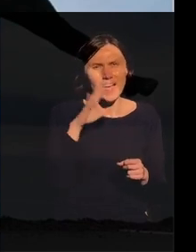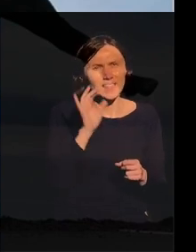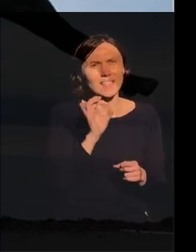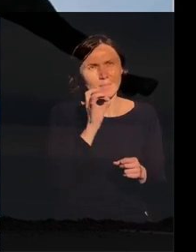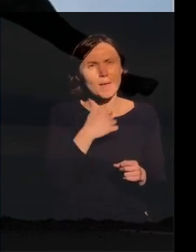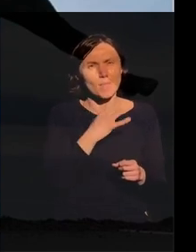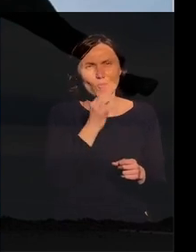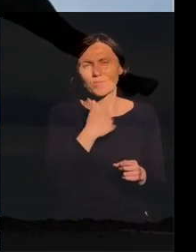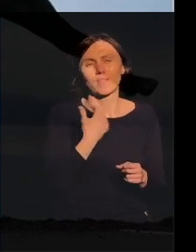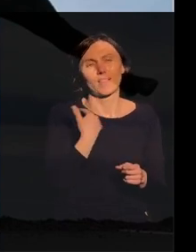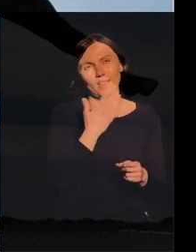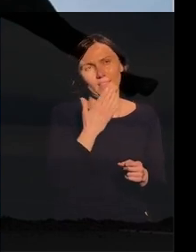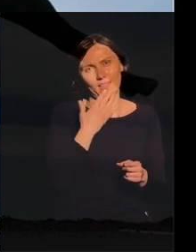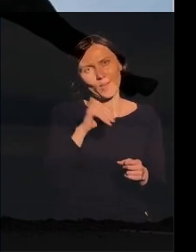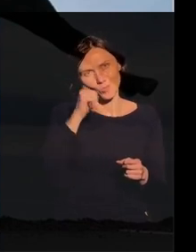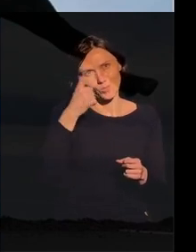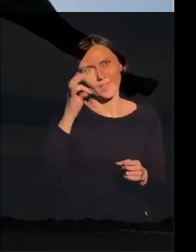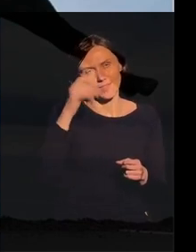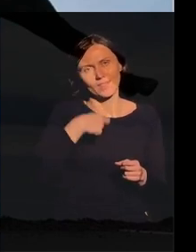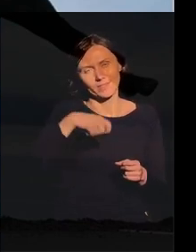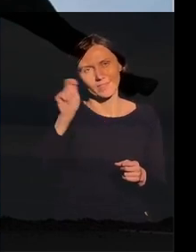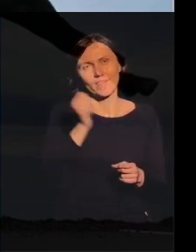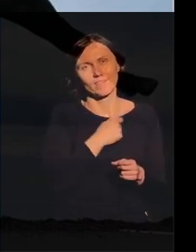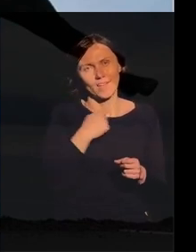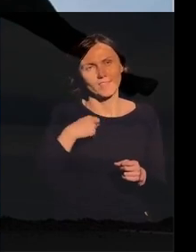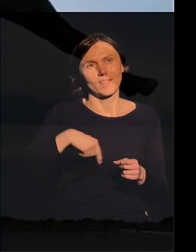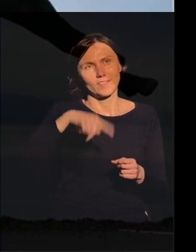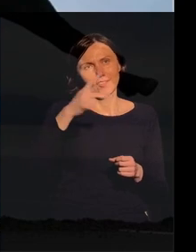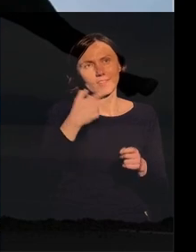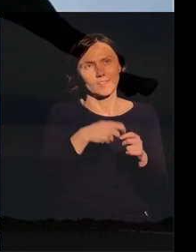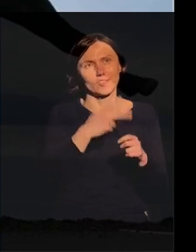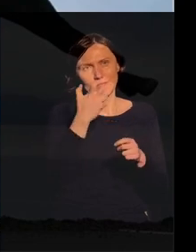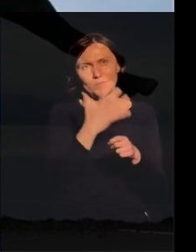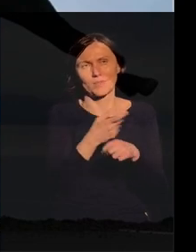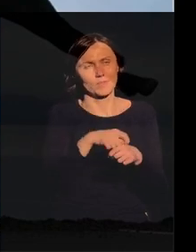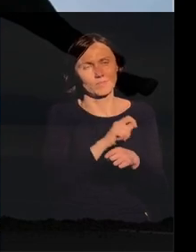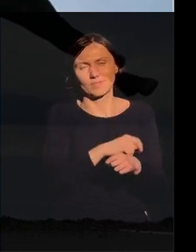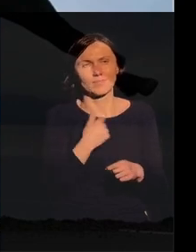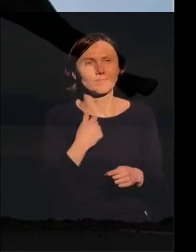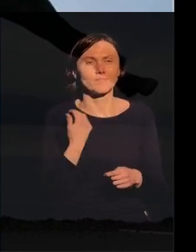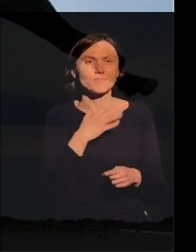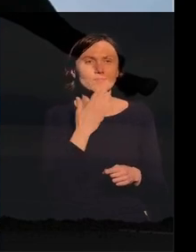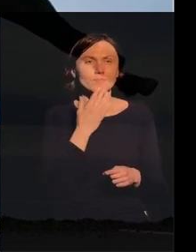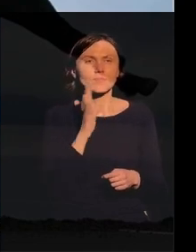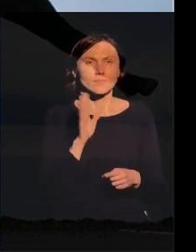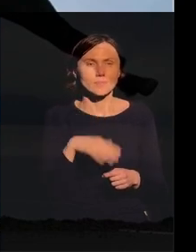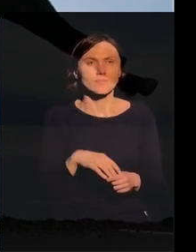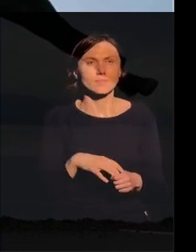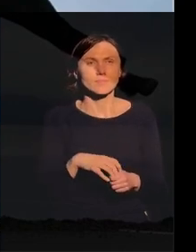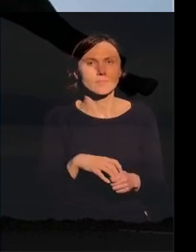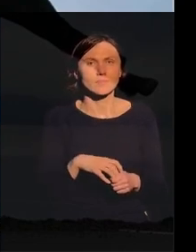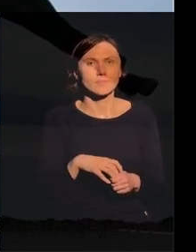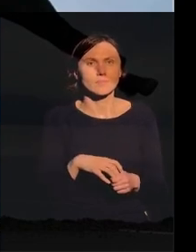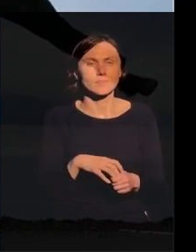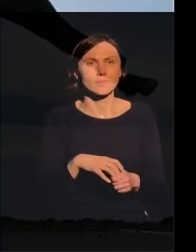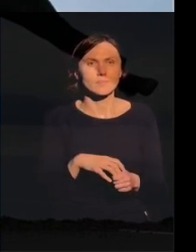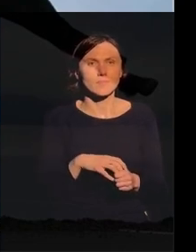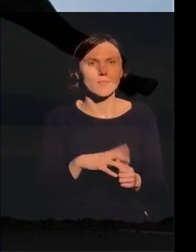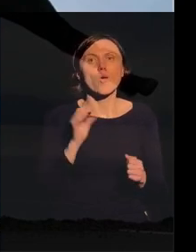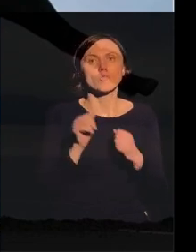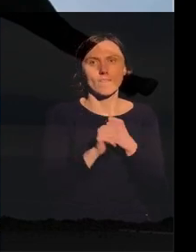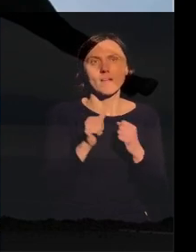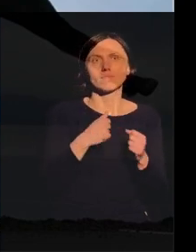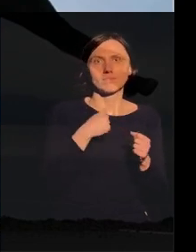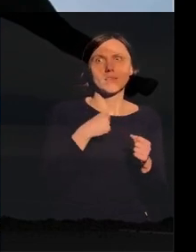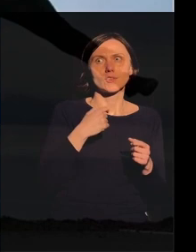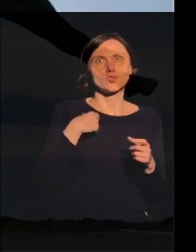był młodszy, to by mi się nie chciało no jutro do Warszawy robić tych tam 350 kilometrów i sobie czegoś udowadniać. O udowadnianiu jeszcze